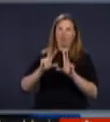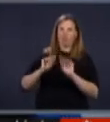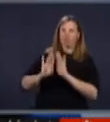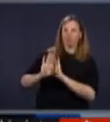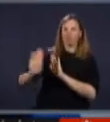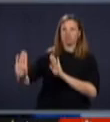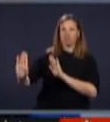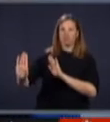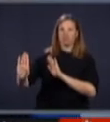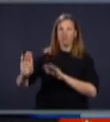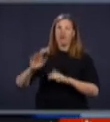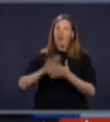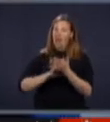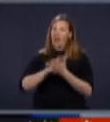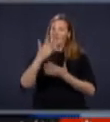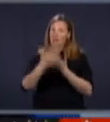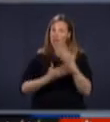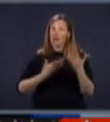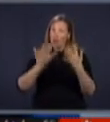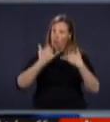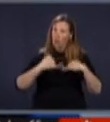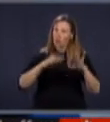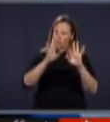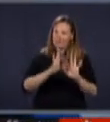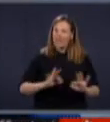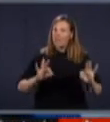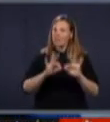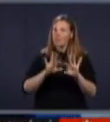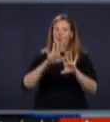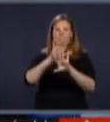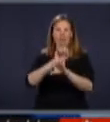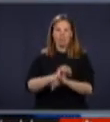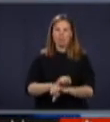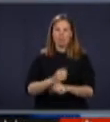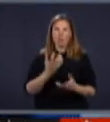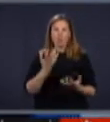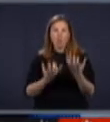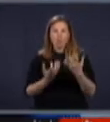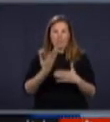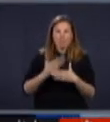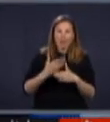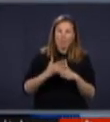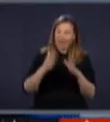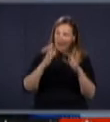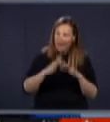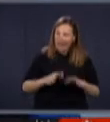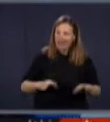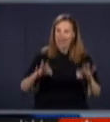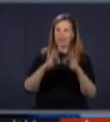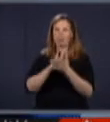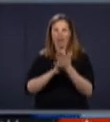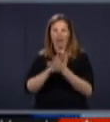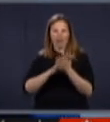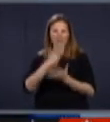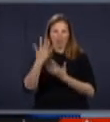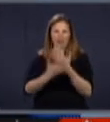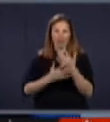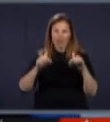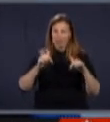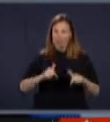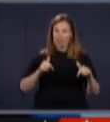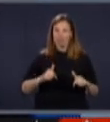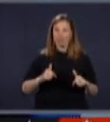etc. Puis le lavage de mains est très important quand on fait des repas, etc. C'est majeur. Fait que je veux juste vous dire qu'on n'est pas fou.